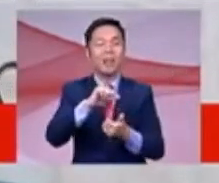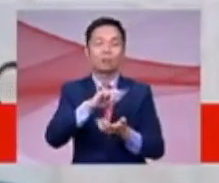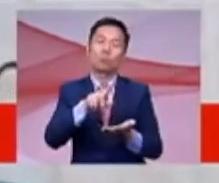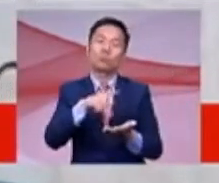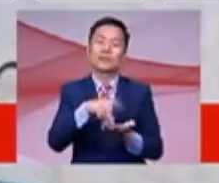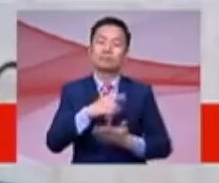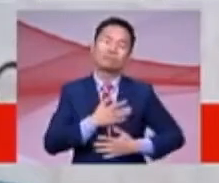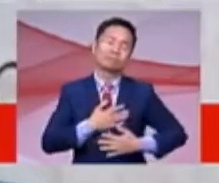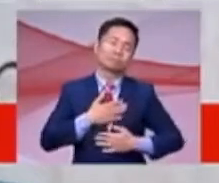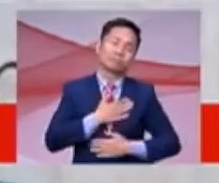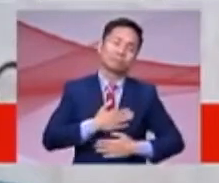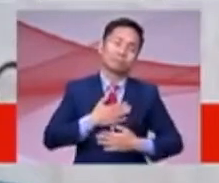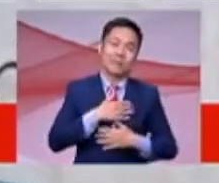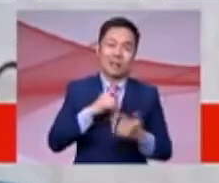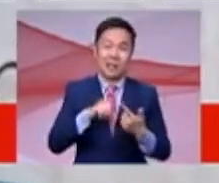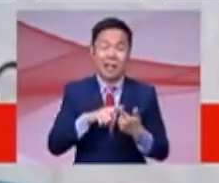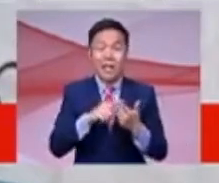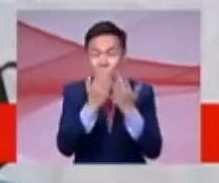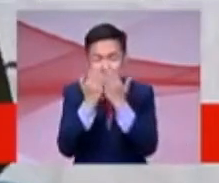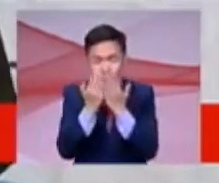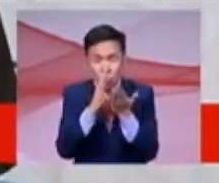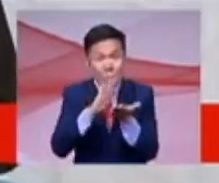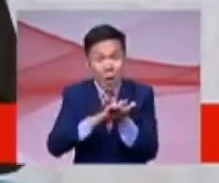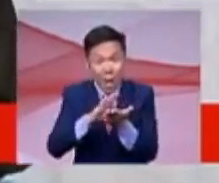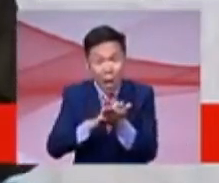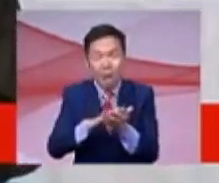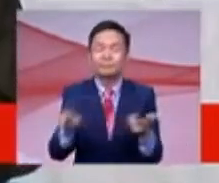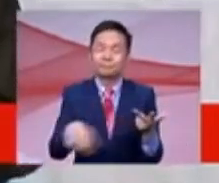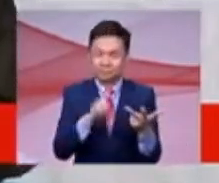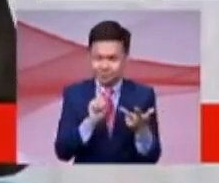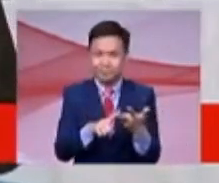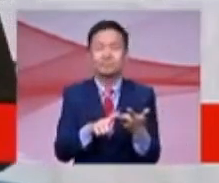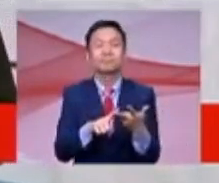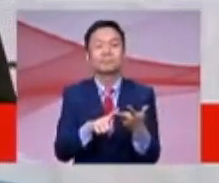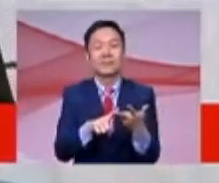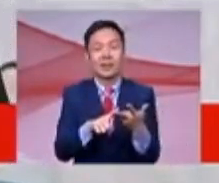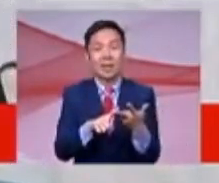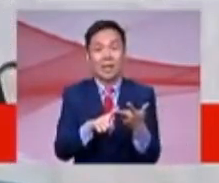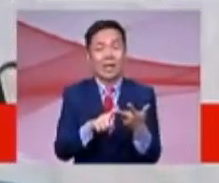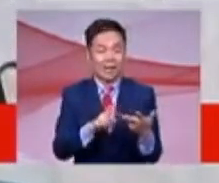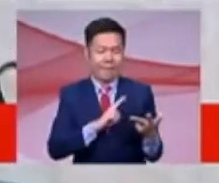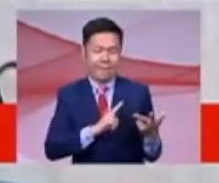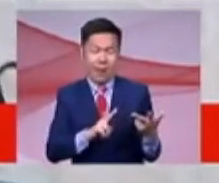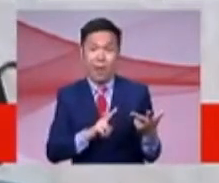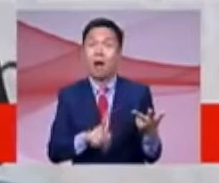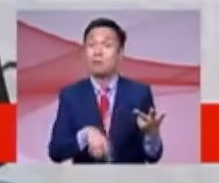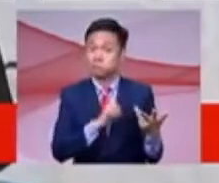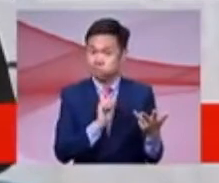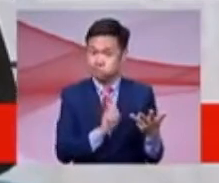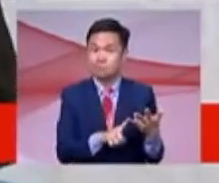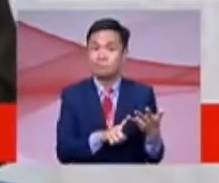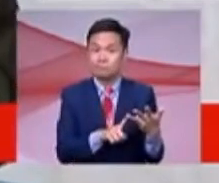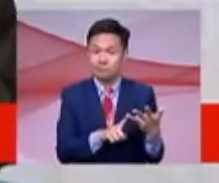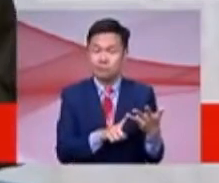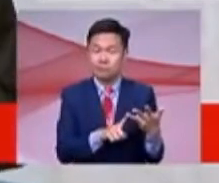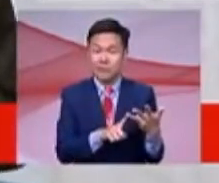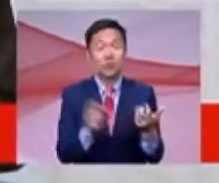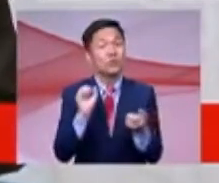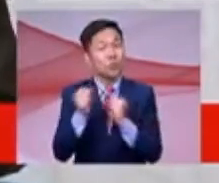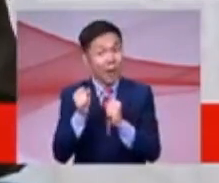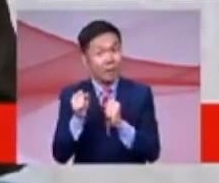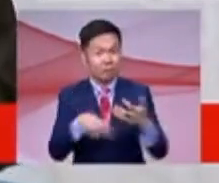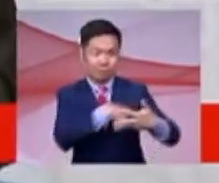kita membenarkan sektor pendidikan, kita membenarkan sektor agama dan juga sektor